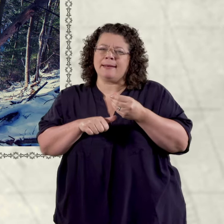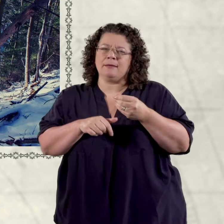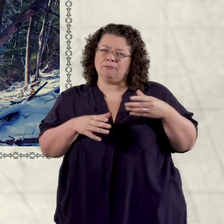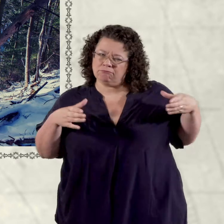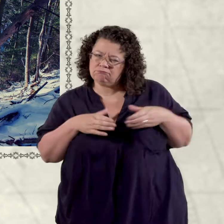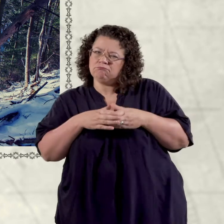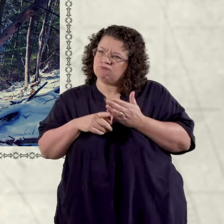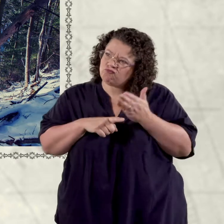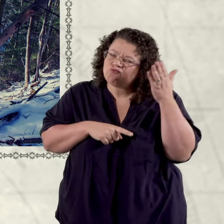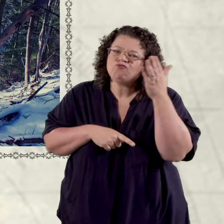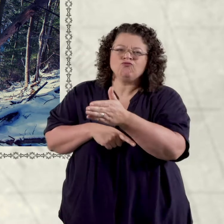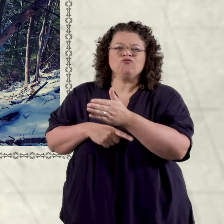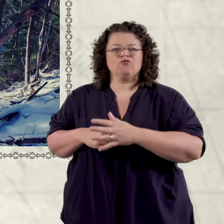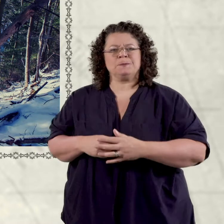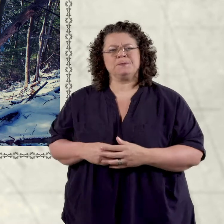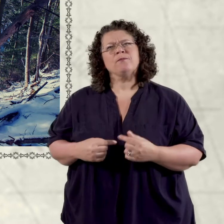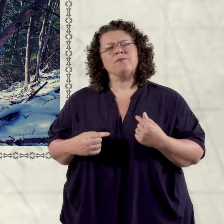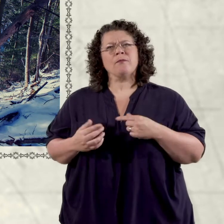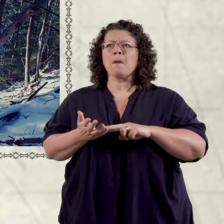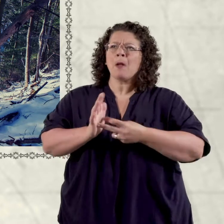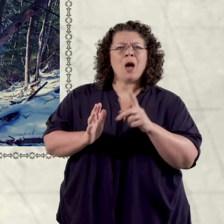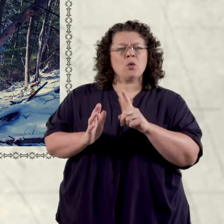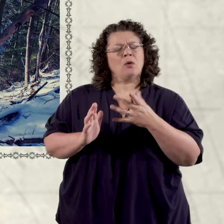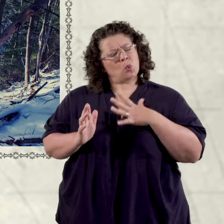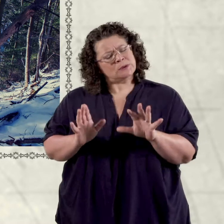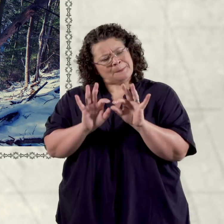goedwig, yn barod I drafod heddwch.